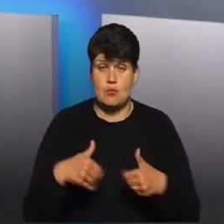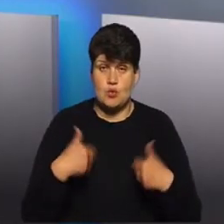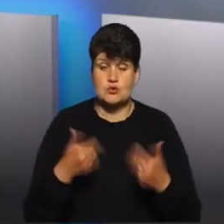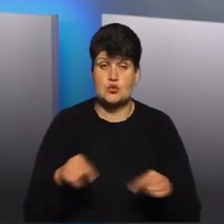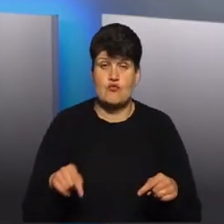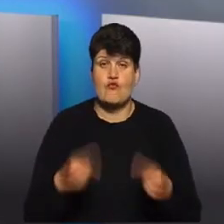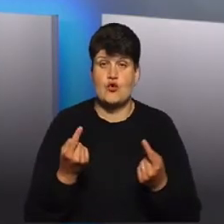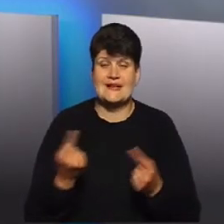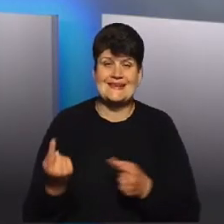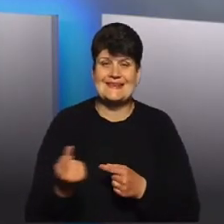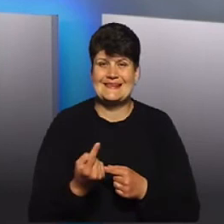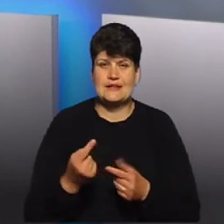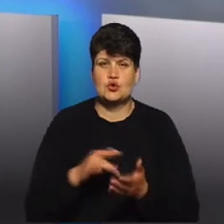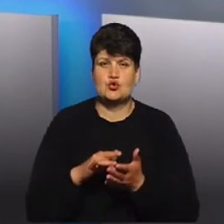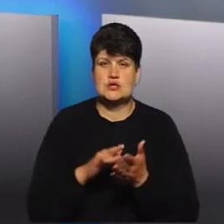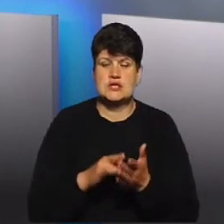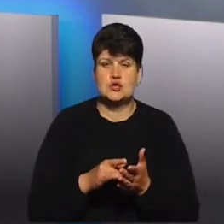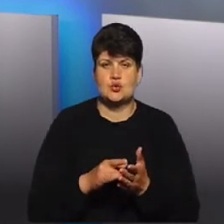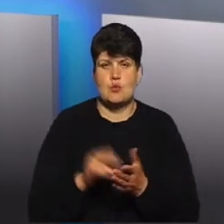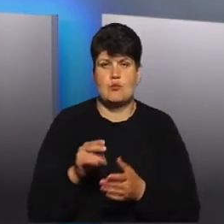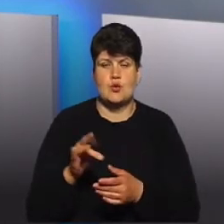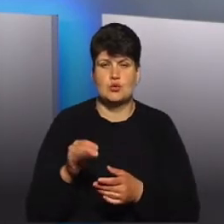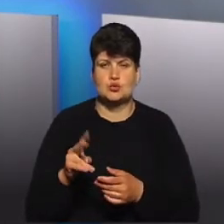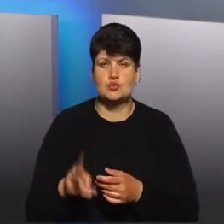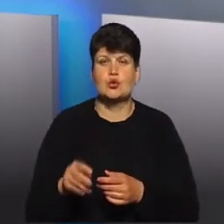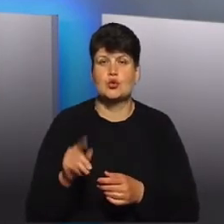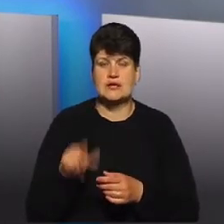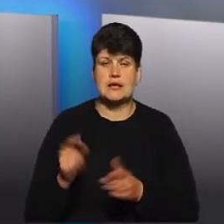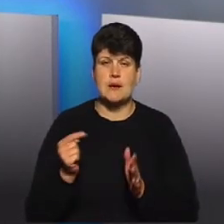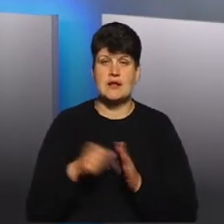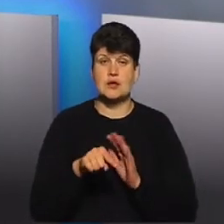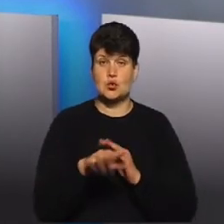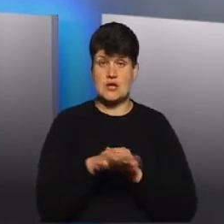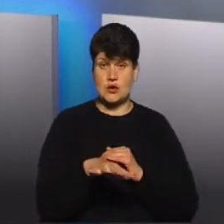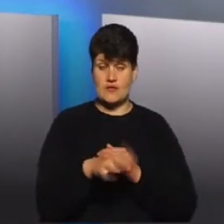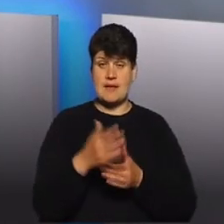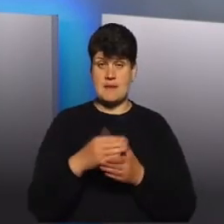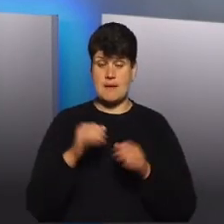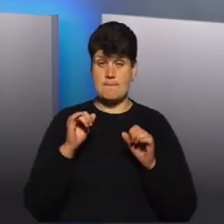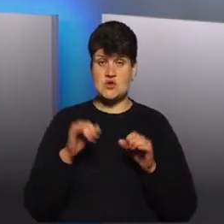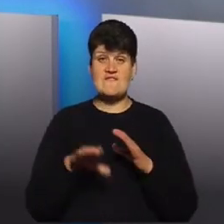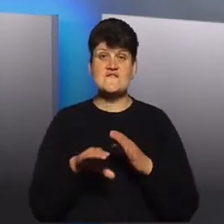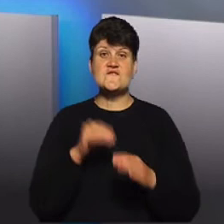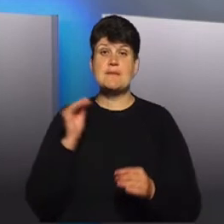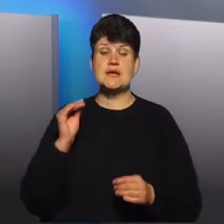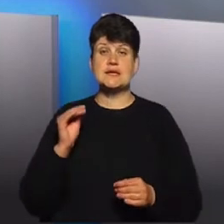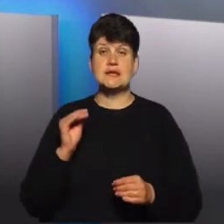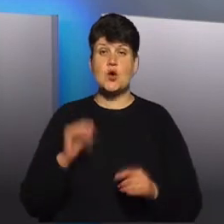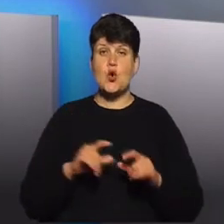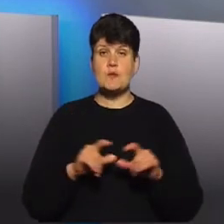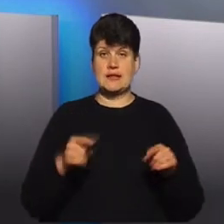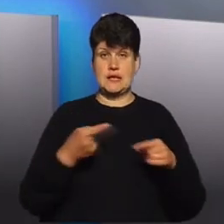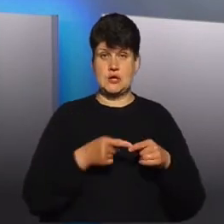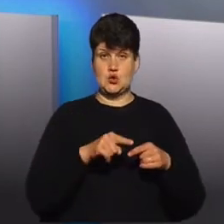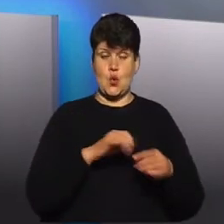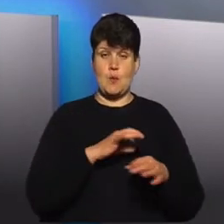туристичного продукту. Тобто людина, яка потрапляє на цю територію, вона має можливість вибрати об'єкти з цього проєкту. Але воно все так